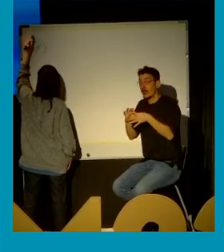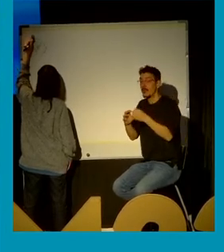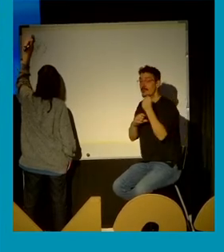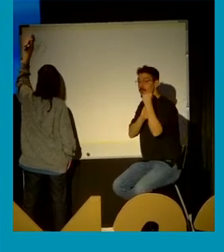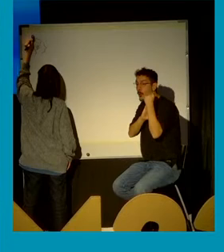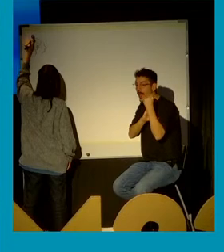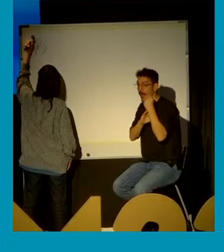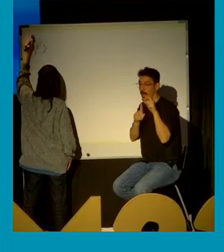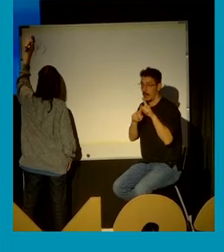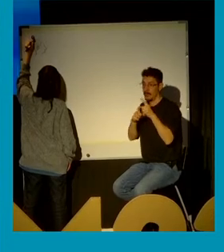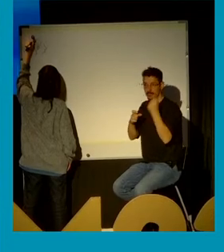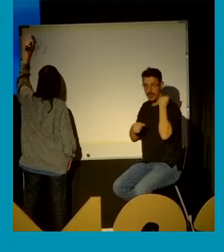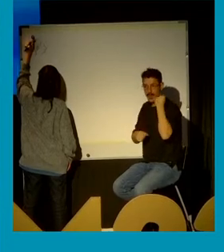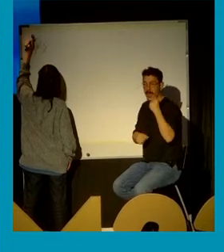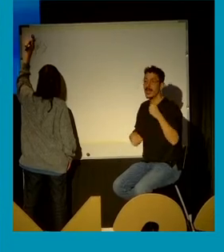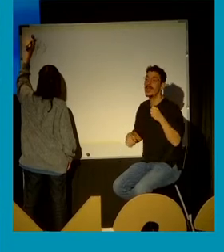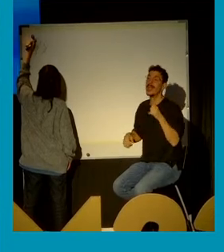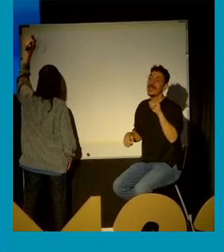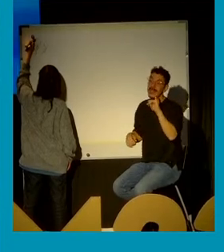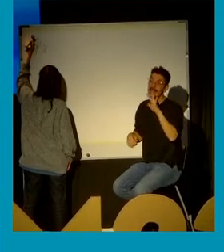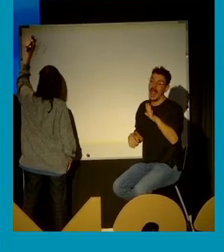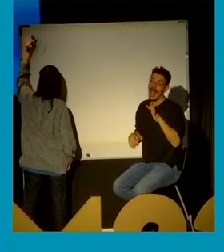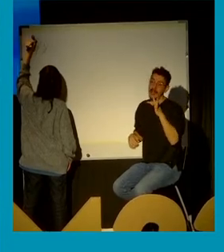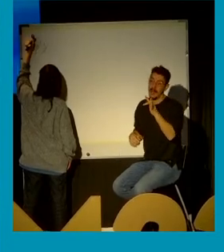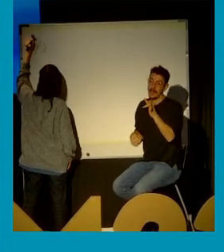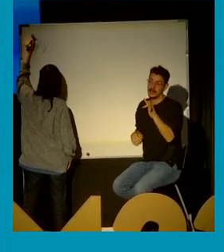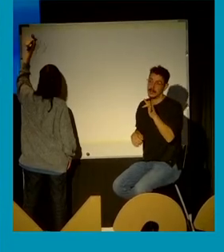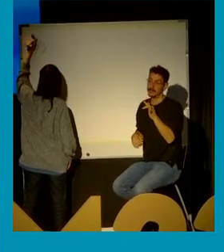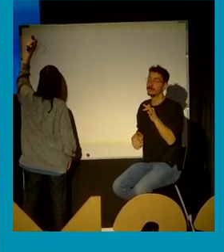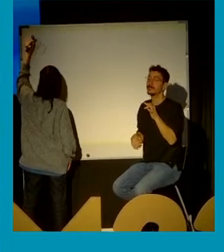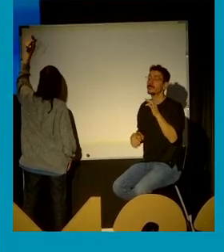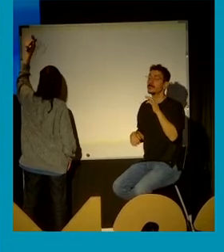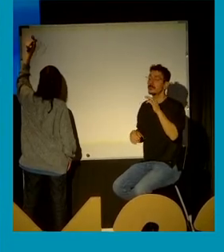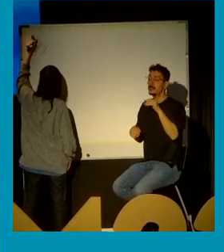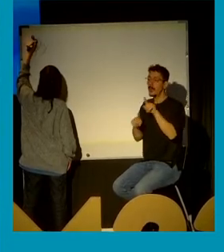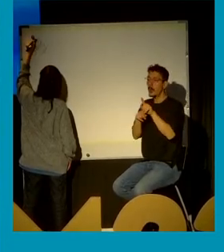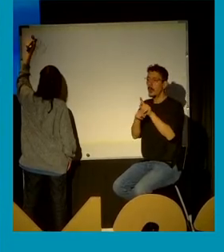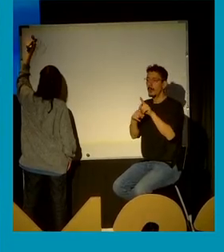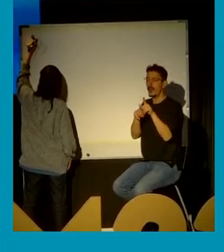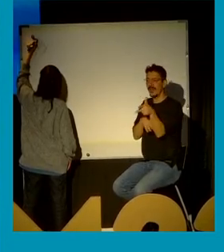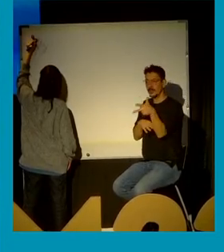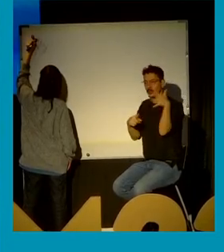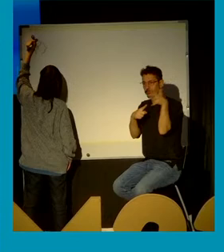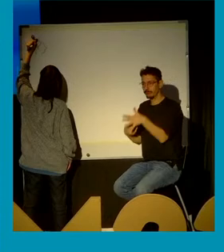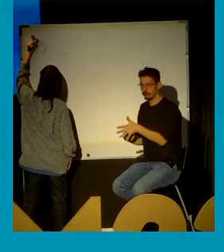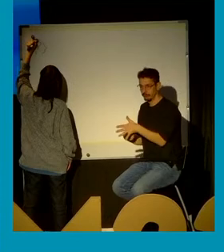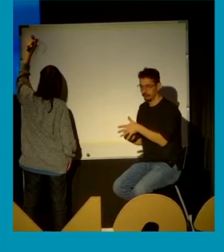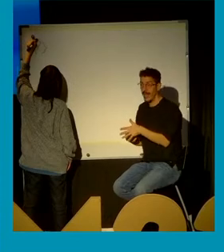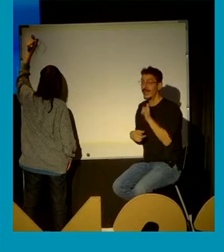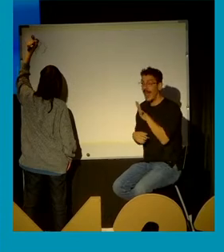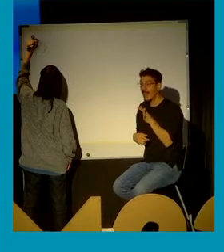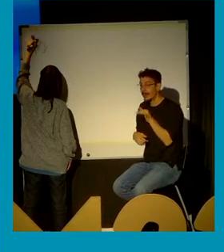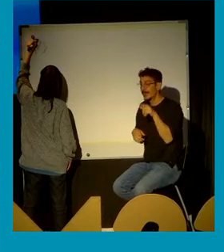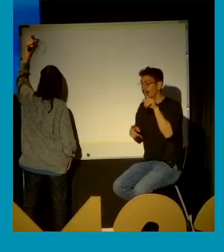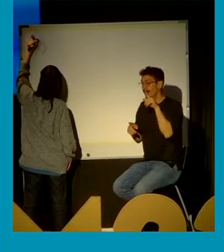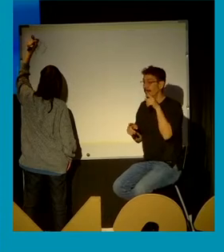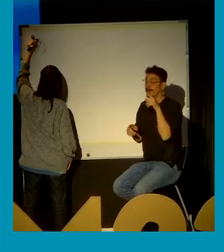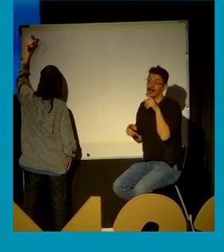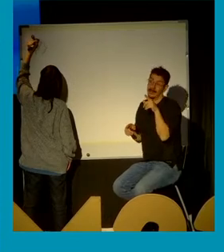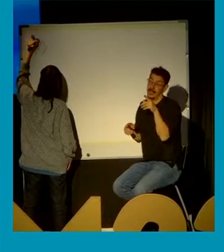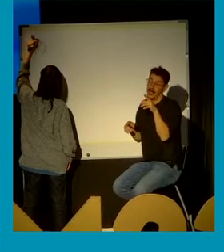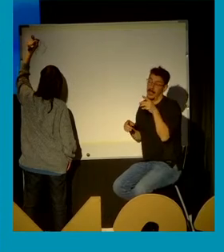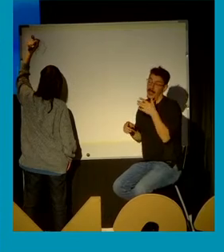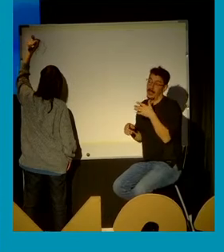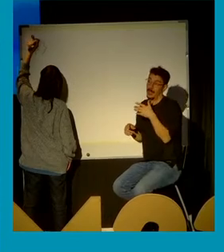i que finalment són la síntesi política de l'opressió de les dones i altres identitats de gènere no